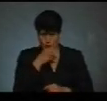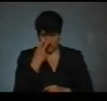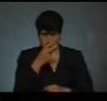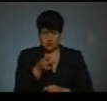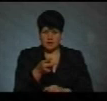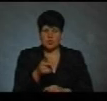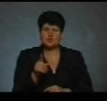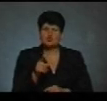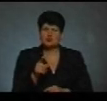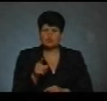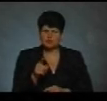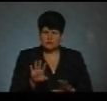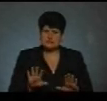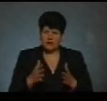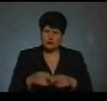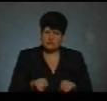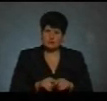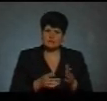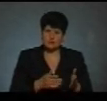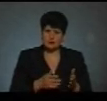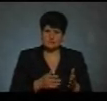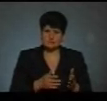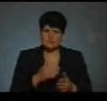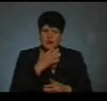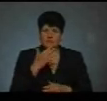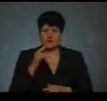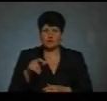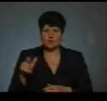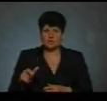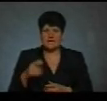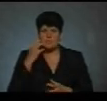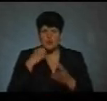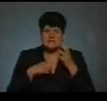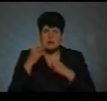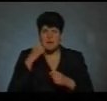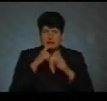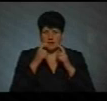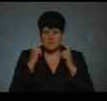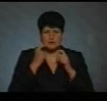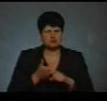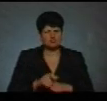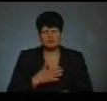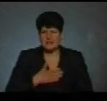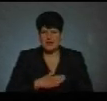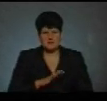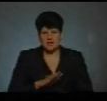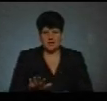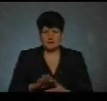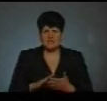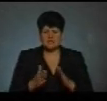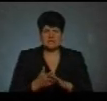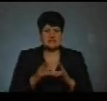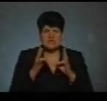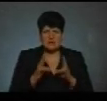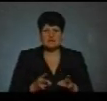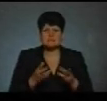чому таке сталося. Багато людей познімали маски. дуже неприємна ситуація, дуже небезпечна.